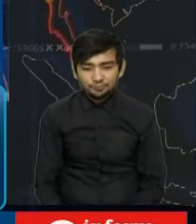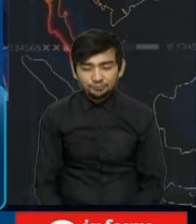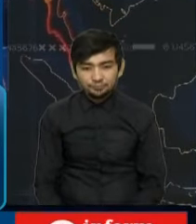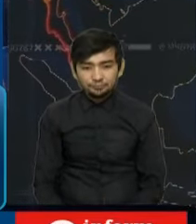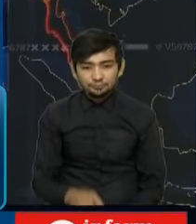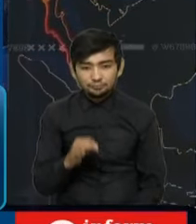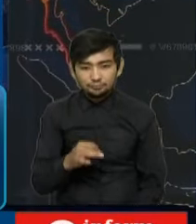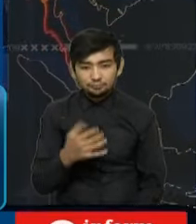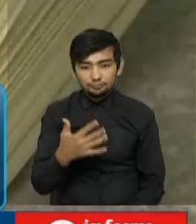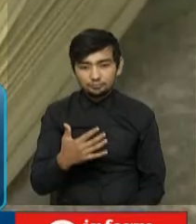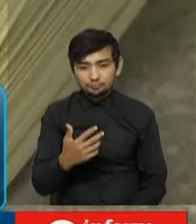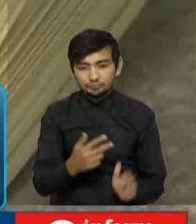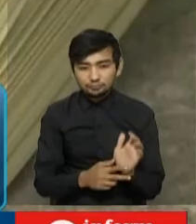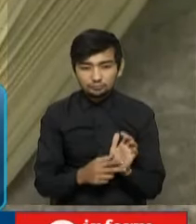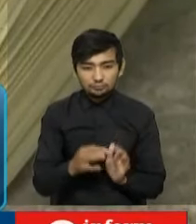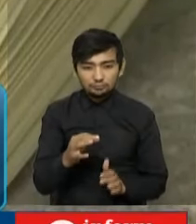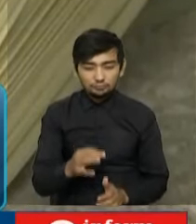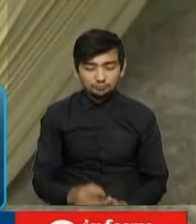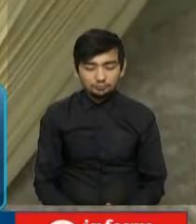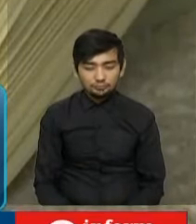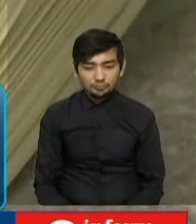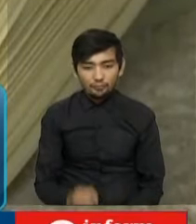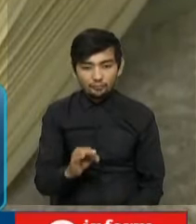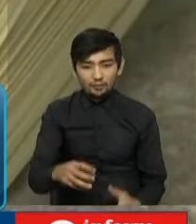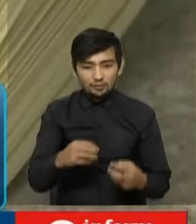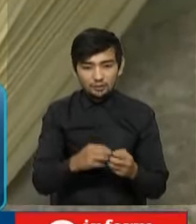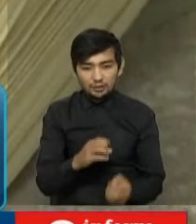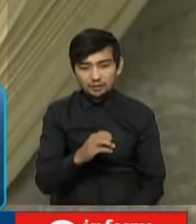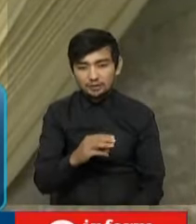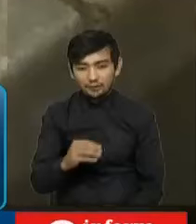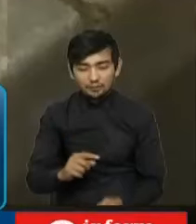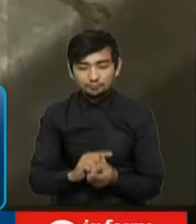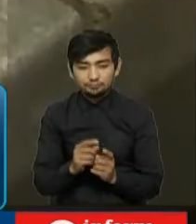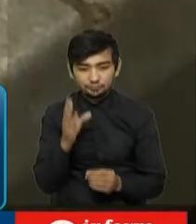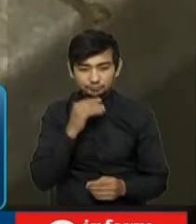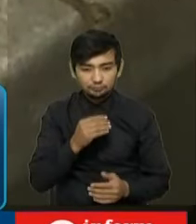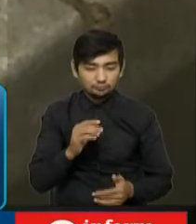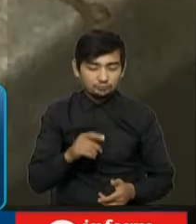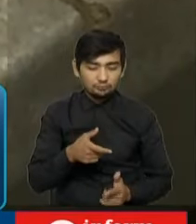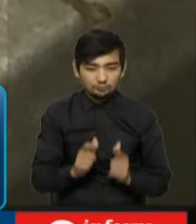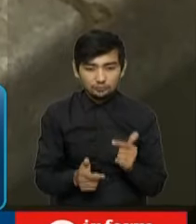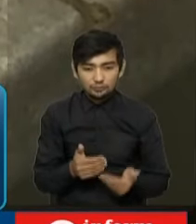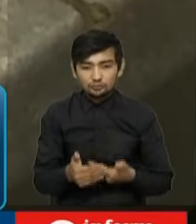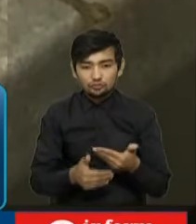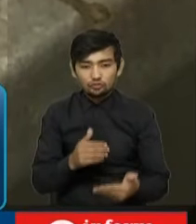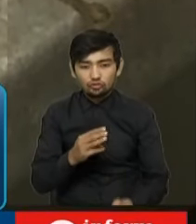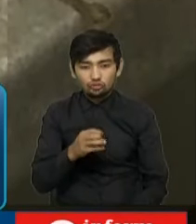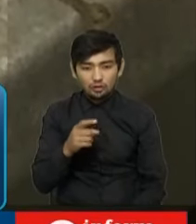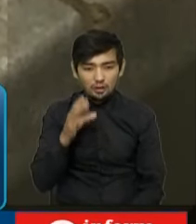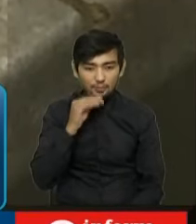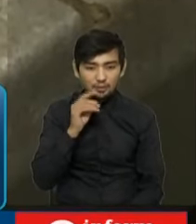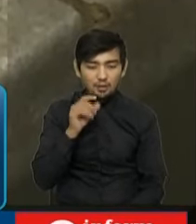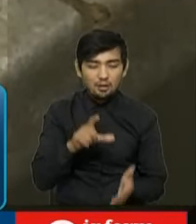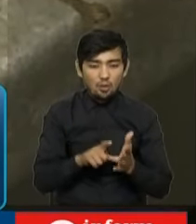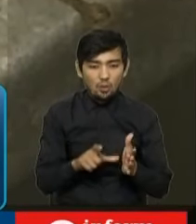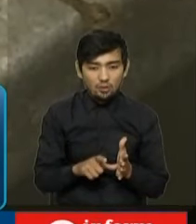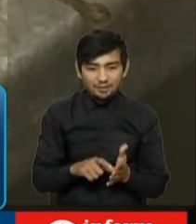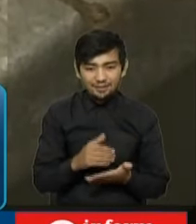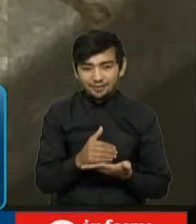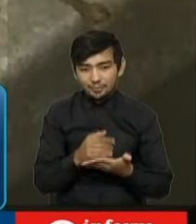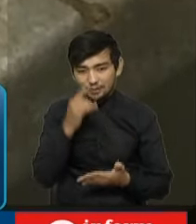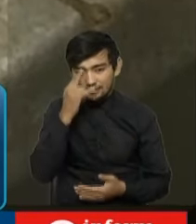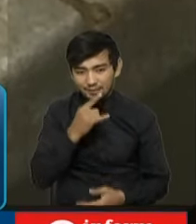порядка 80%. В целом дифференцированные ставки действительно могут стать серьезным шагом в реформировании налоговой системы Казахстана. Главное